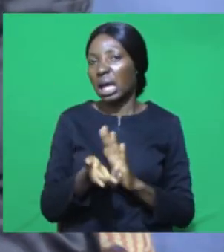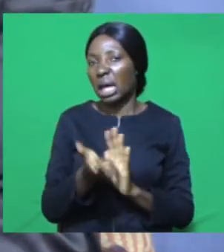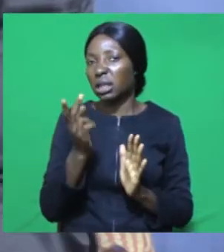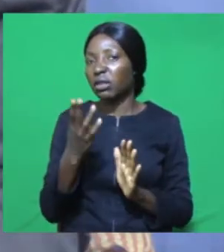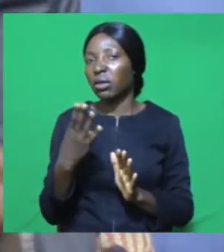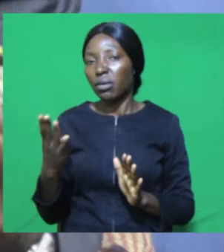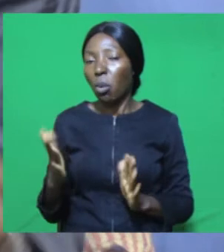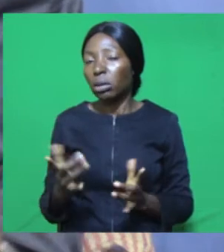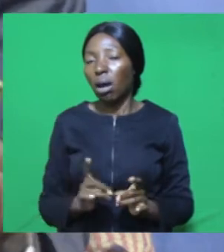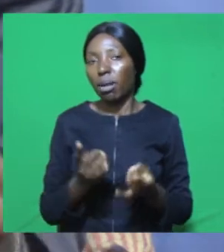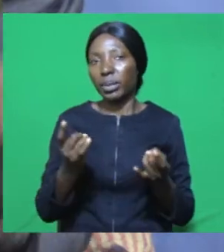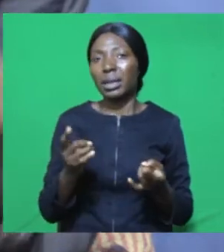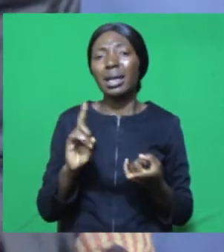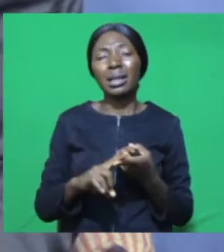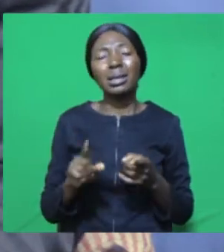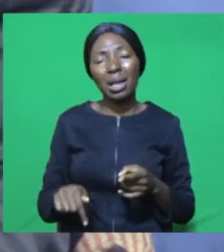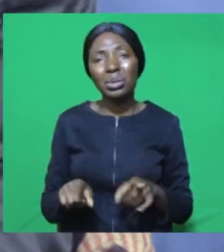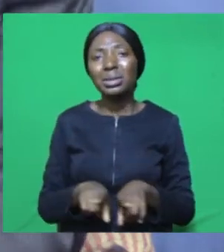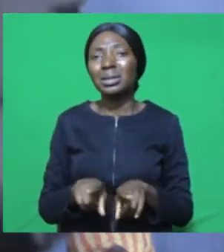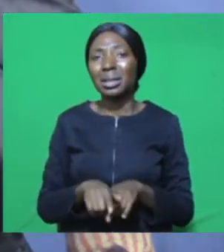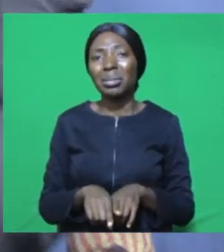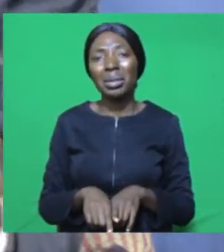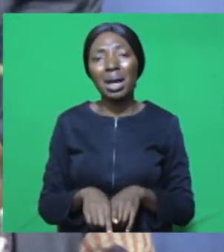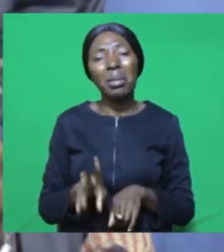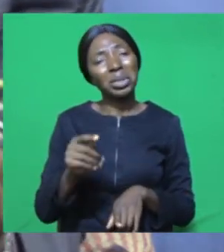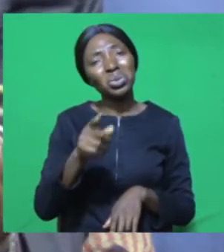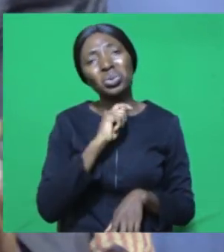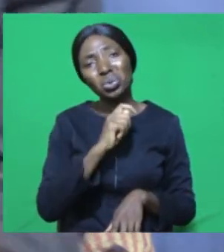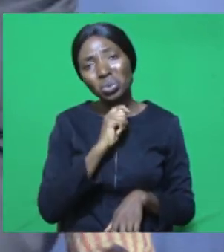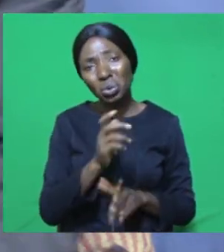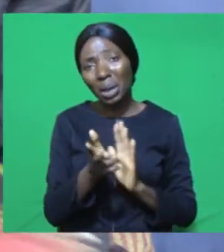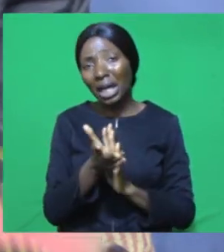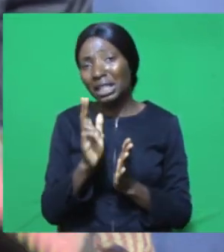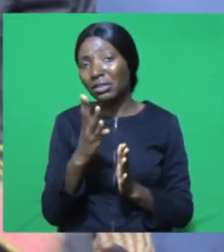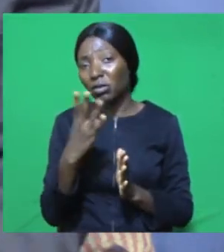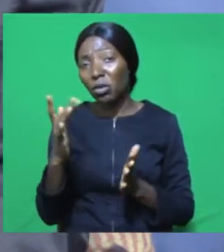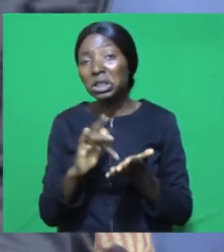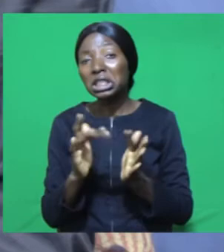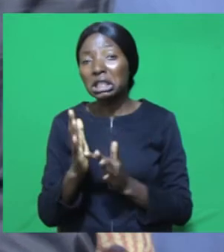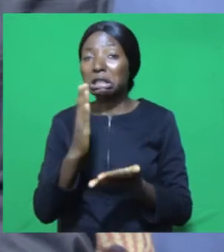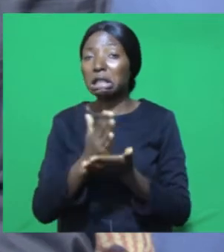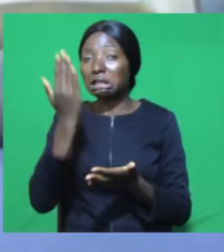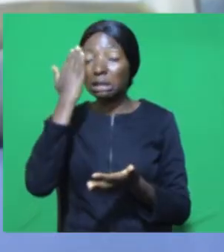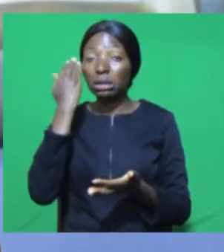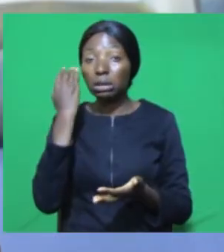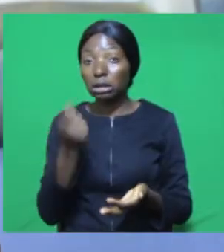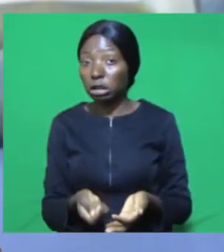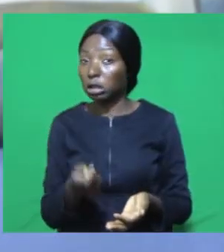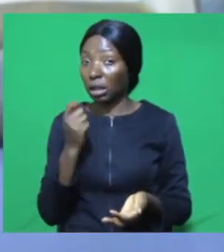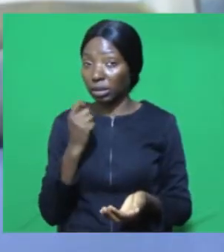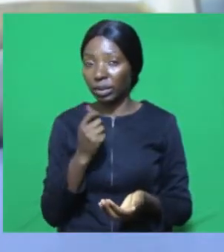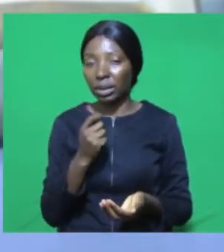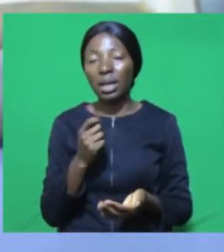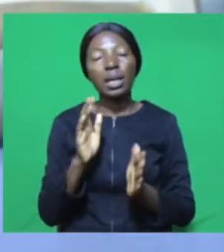ii zvobva zvaita kunge zvinonzi are you very sure pastor kuti ndo zvitori izvo zvakaitika unoziva kuti